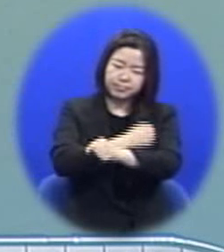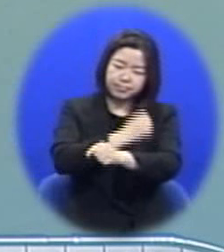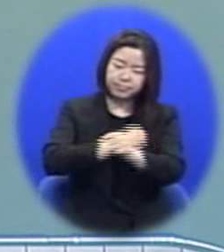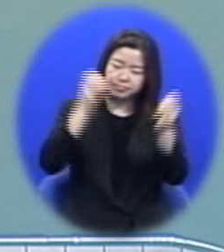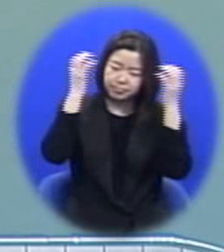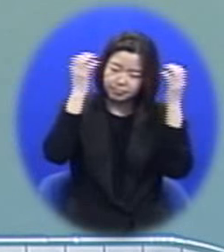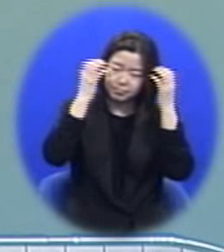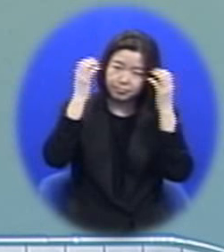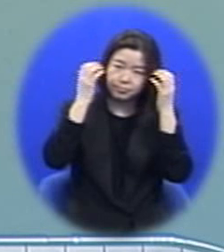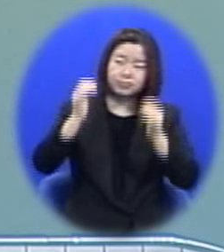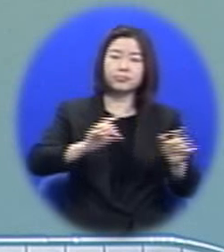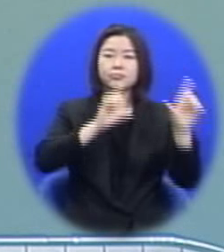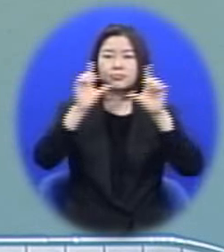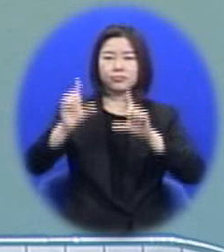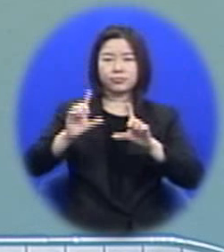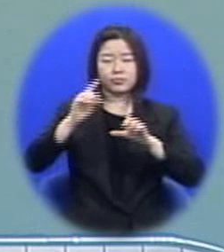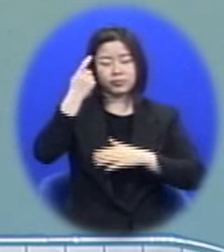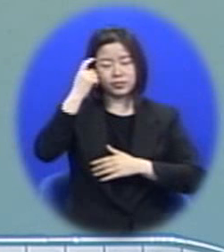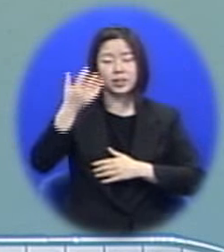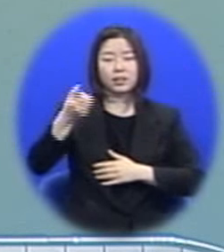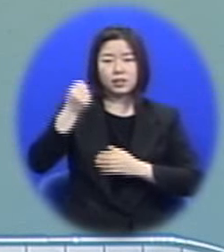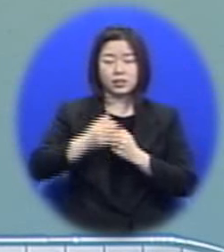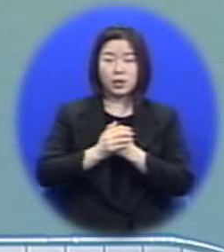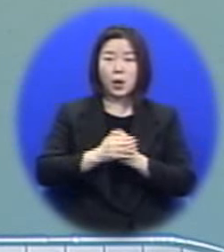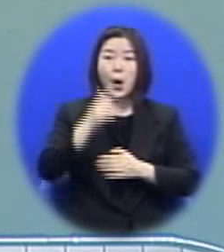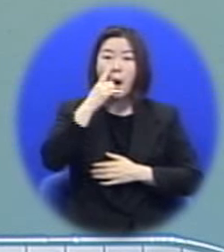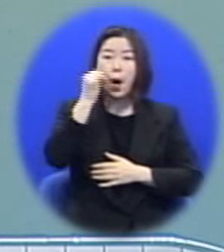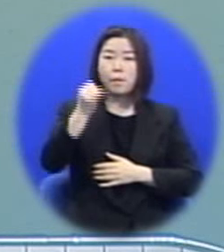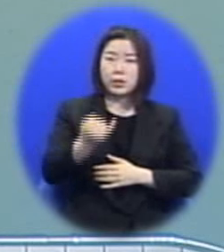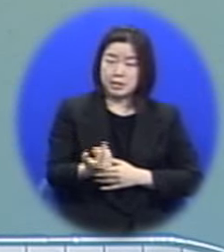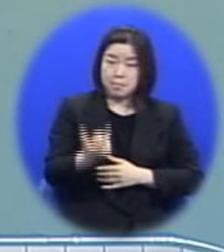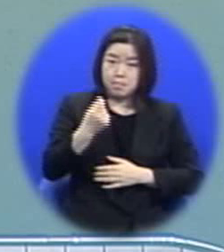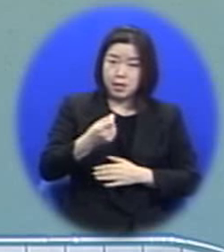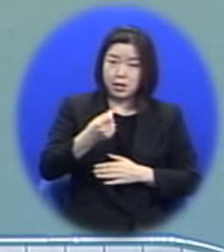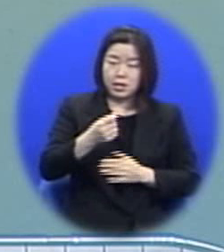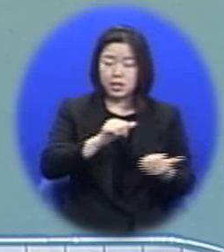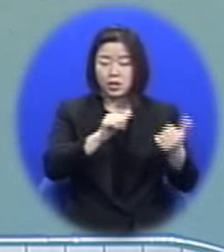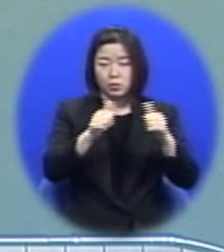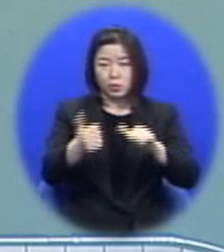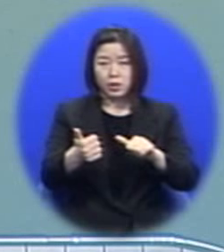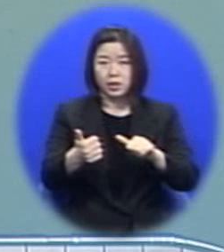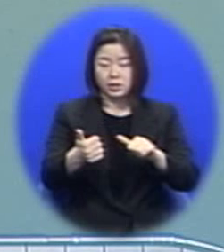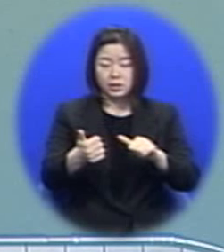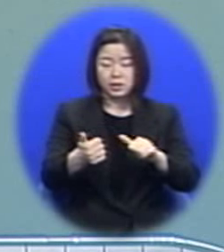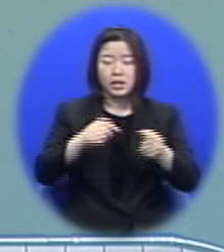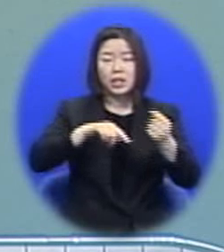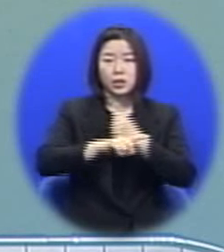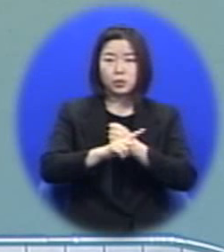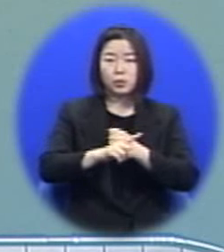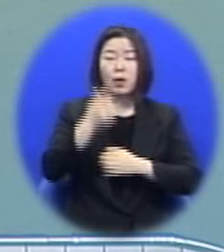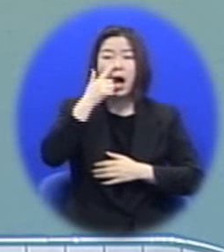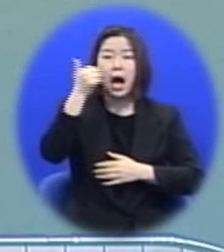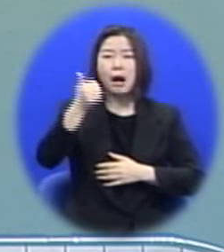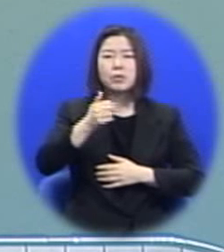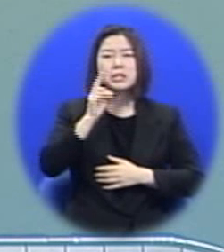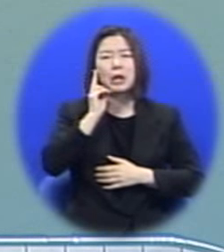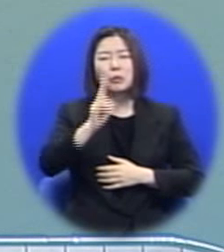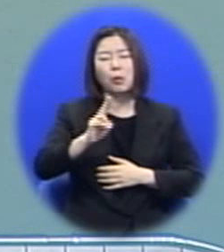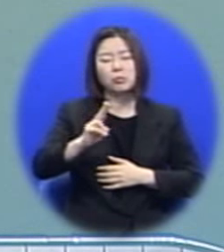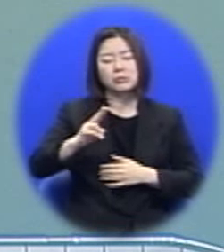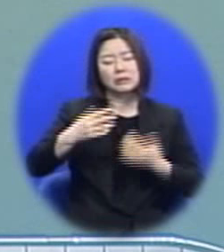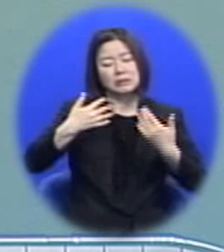가족들이 고생스럽게 산다. 어머님이 결국은 일찍 돌아가신 이유도 아버지가 너무 유약하시기 때문에